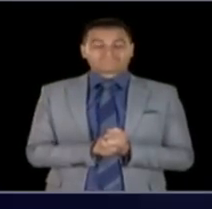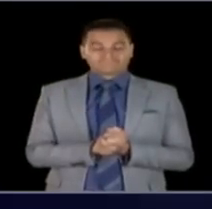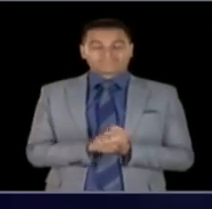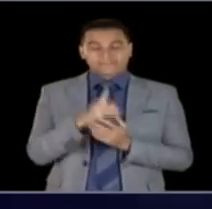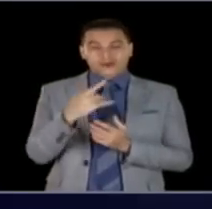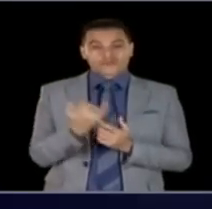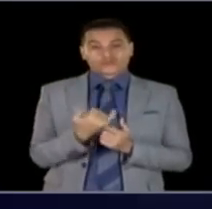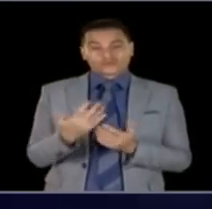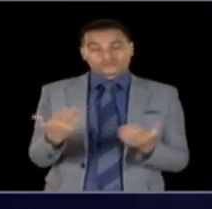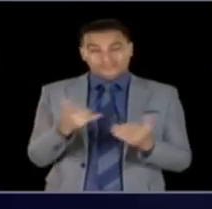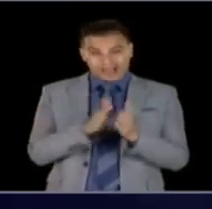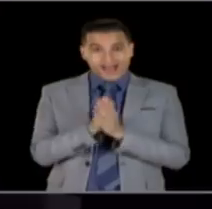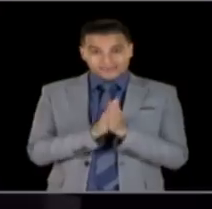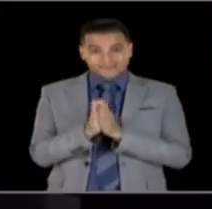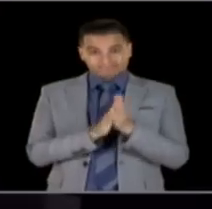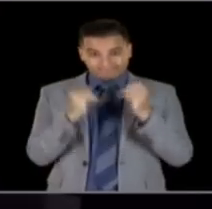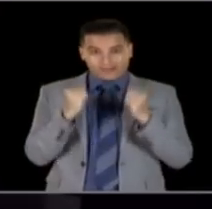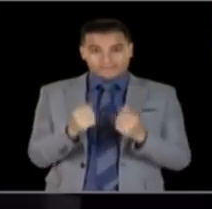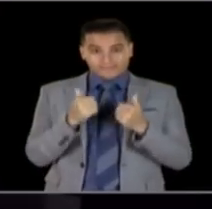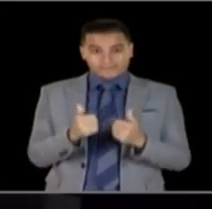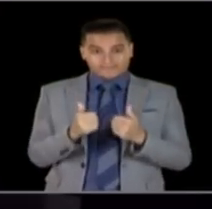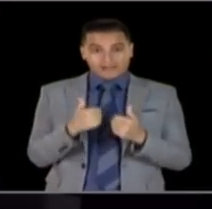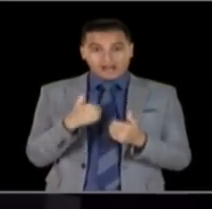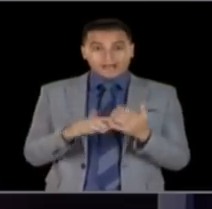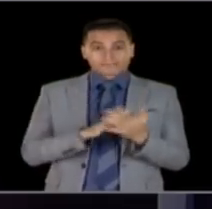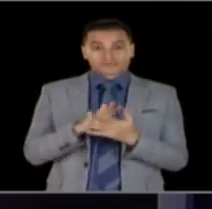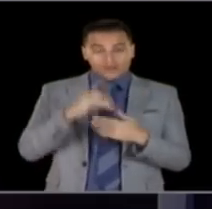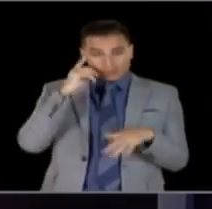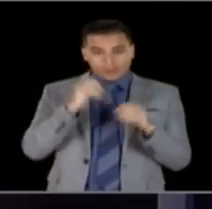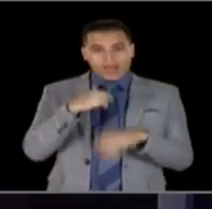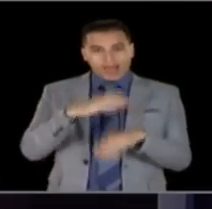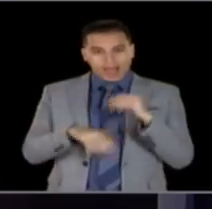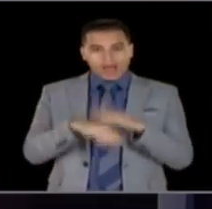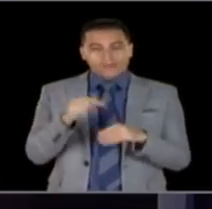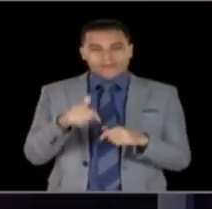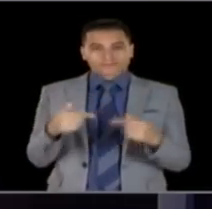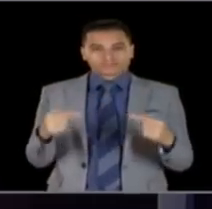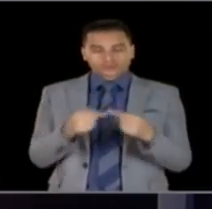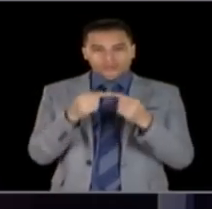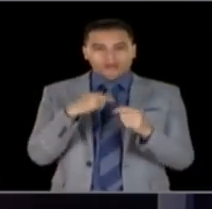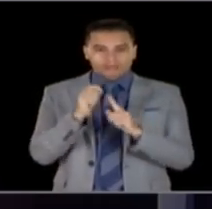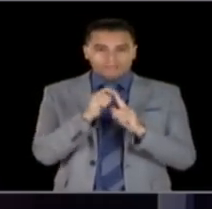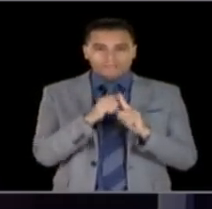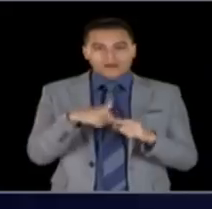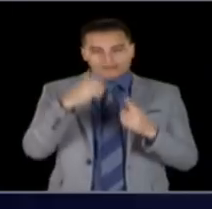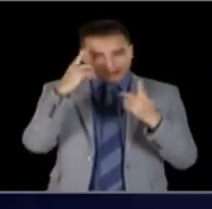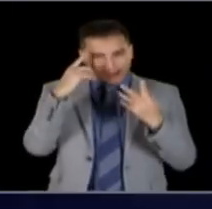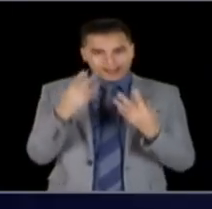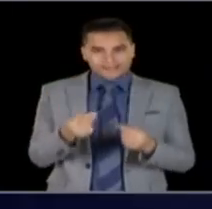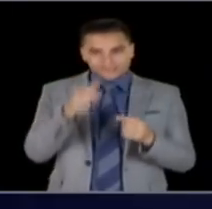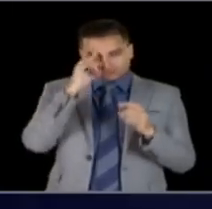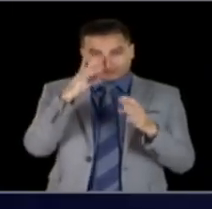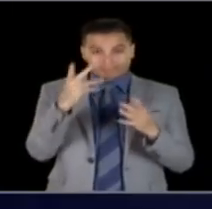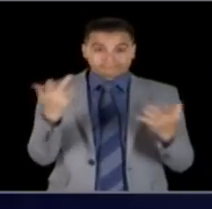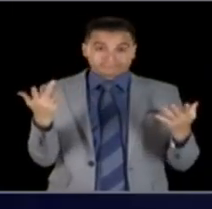يستر. طب استعديتوا؟ هو كان مشكلتنا بس في التوتر، فحاولنا يعني نعالج الموضوع ده، فدلوقتي احنا اهدى شويه.